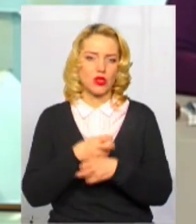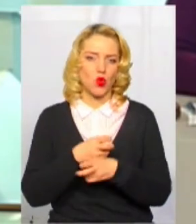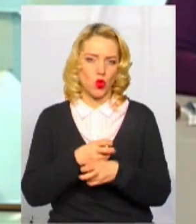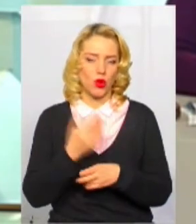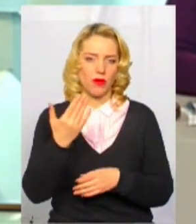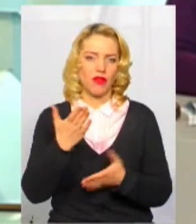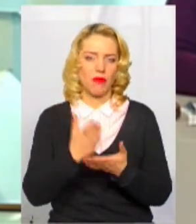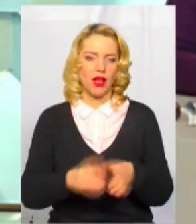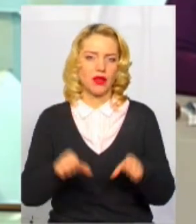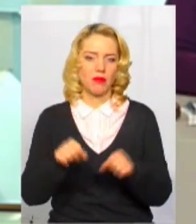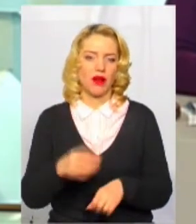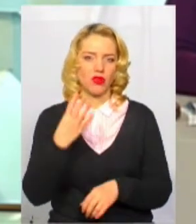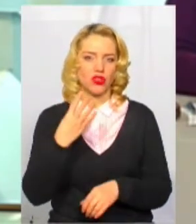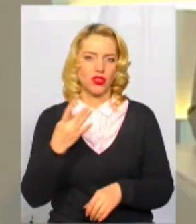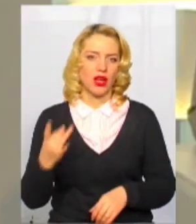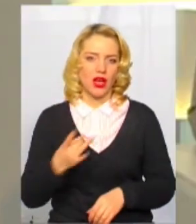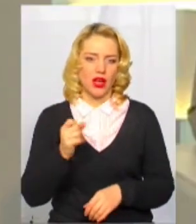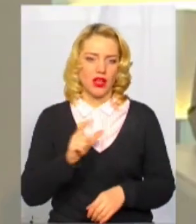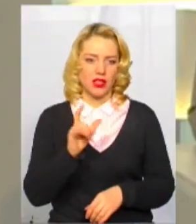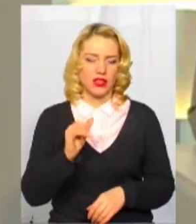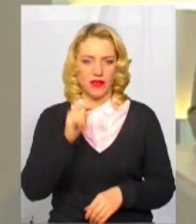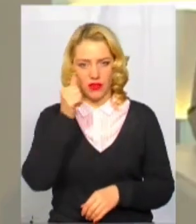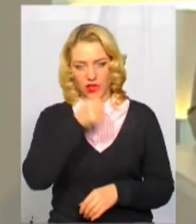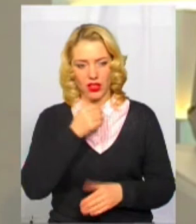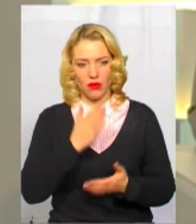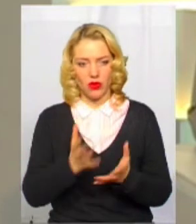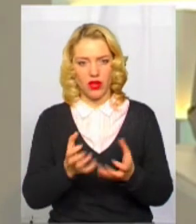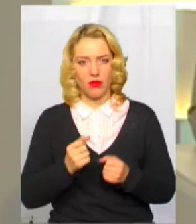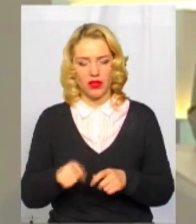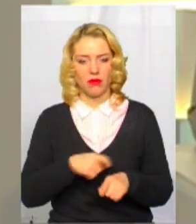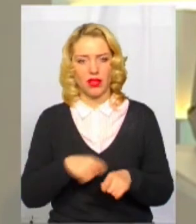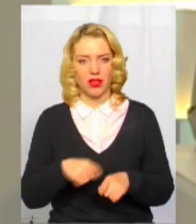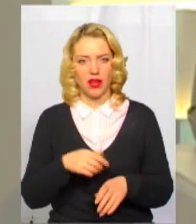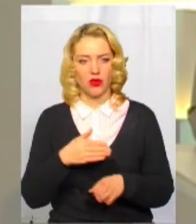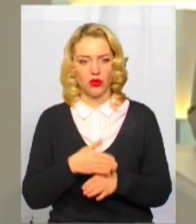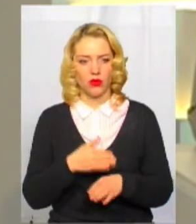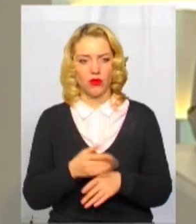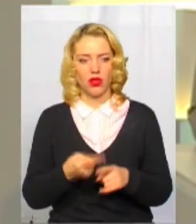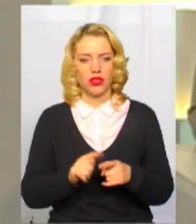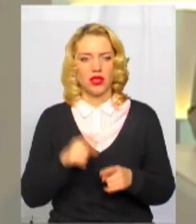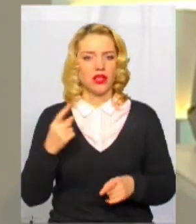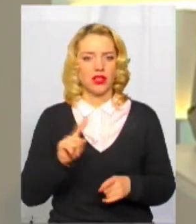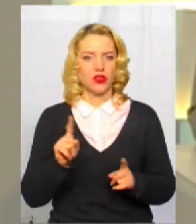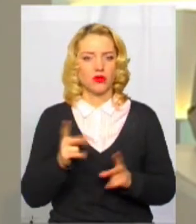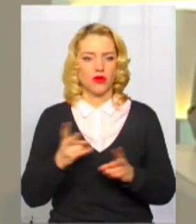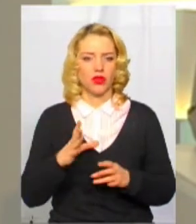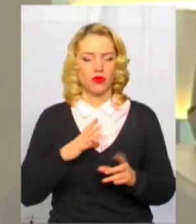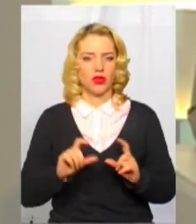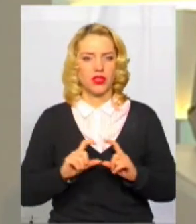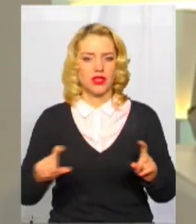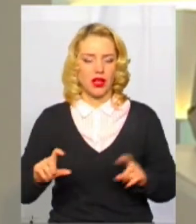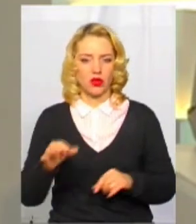маєте право 4 рази на рік отримати матеріальну допомогу, але це єдине, що має бути заклад